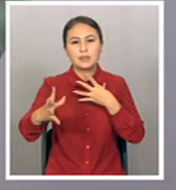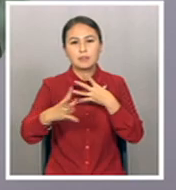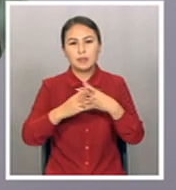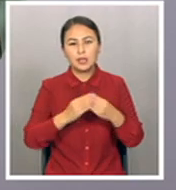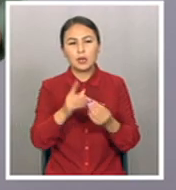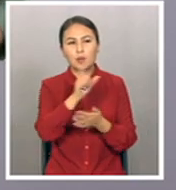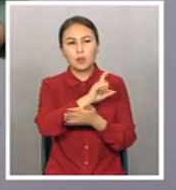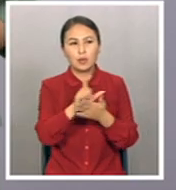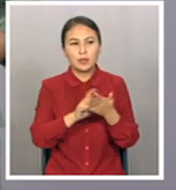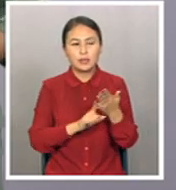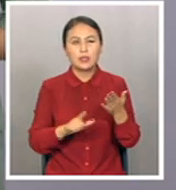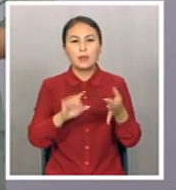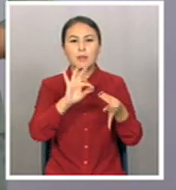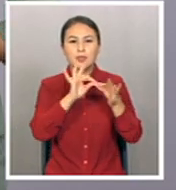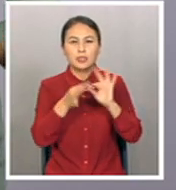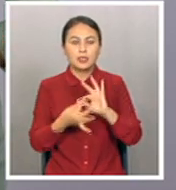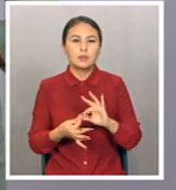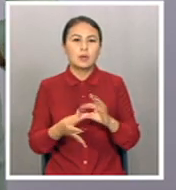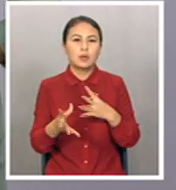өлеңді мәнерлеп